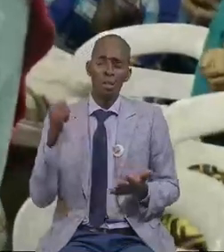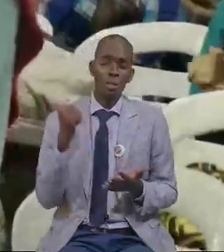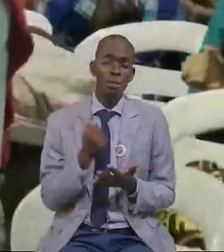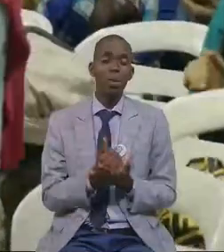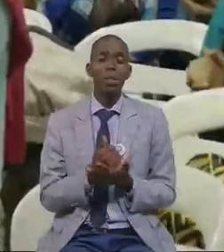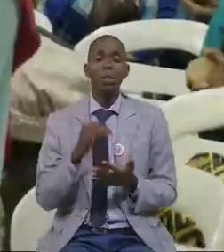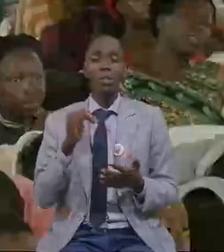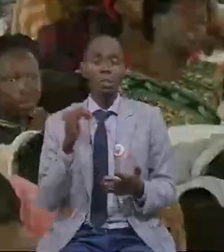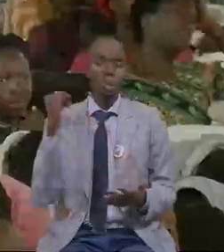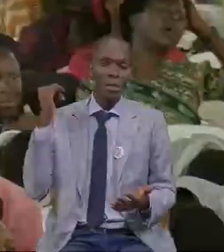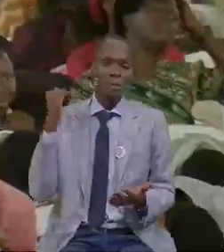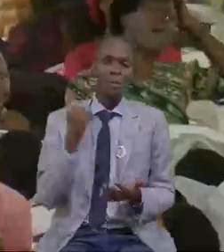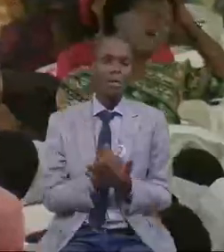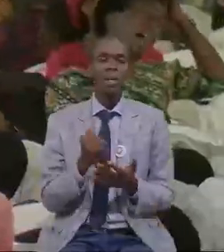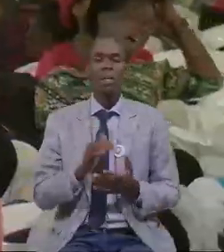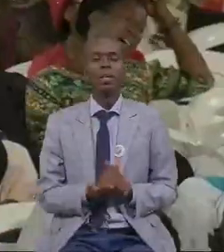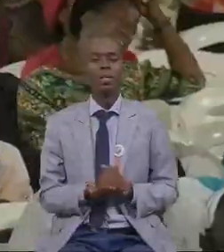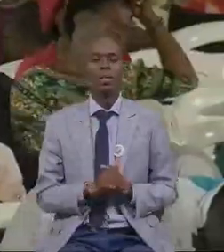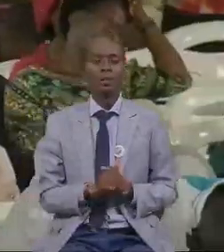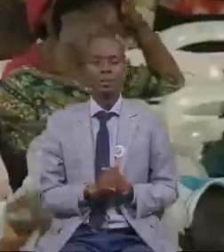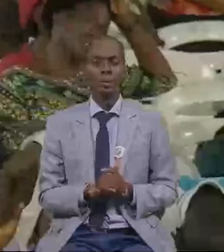Qui atteint les cieux.